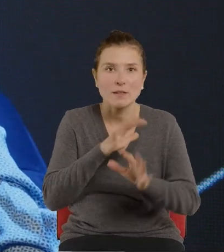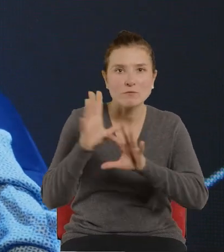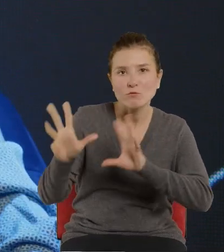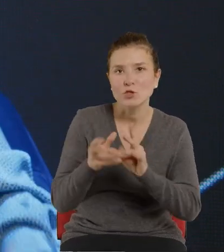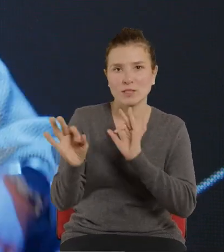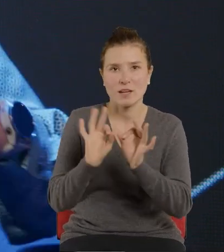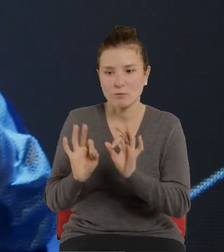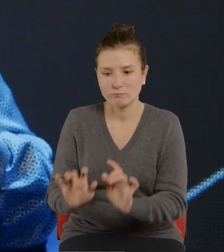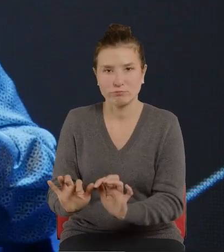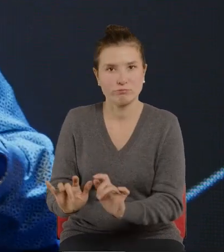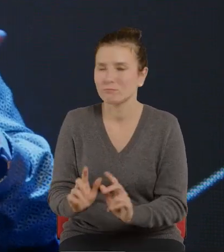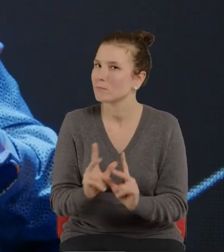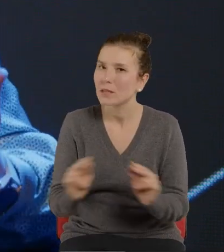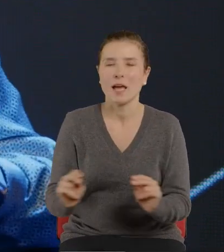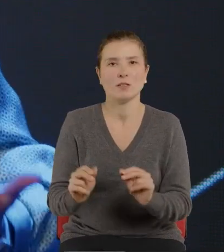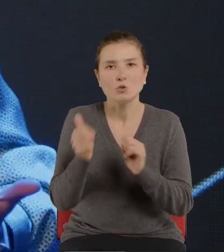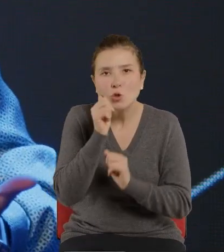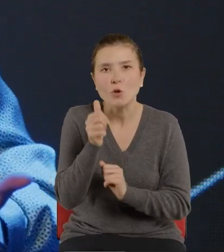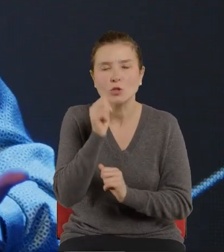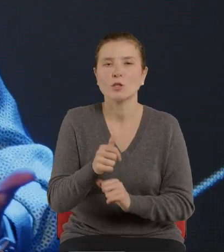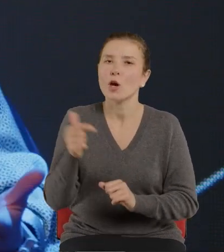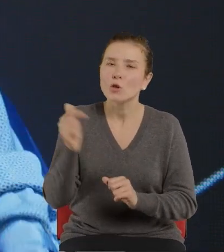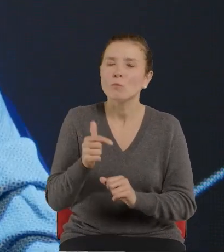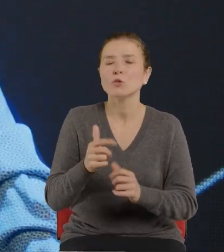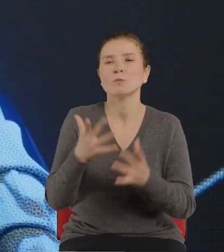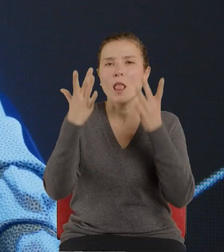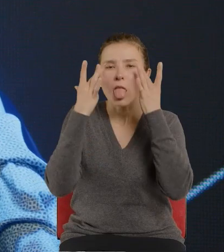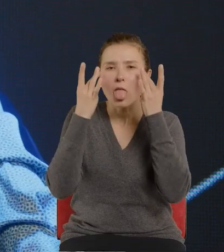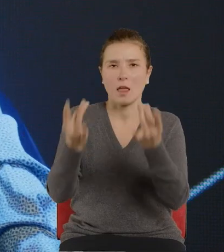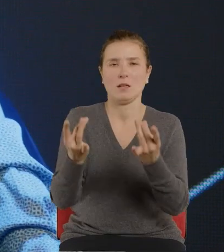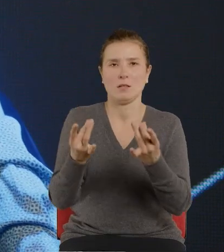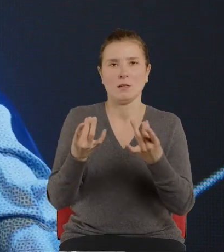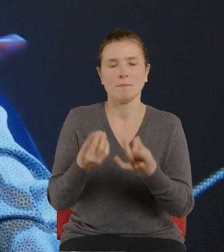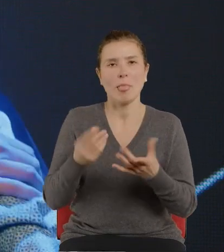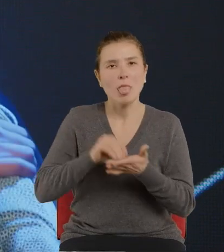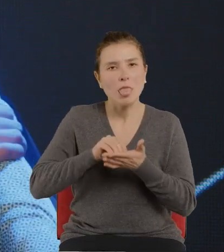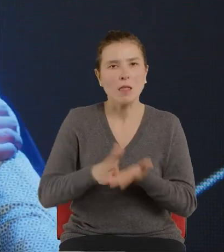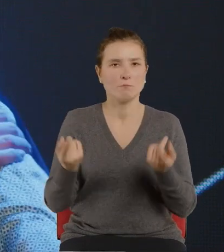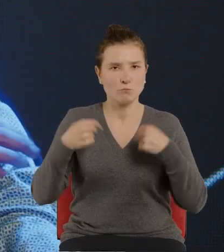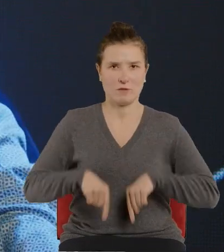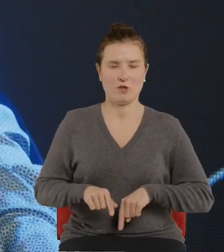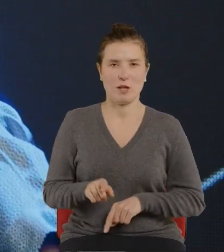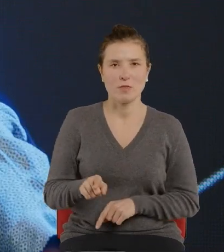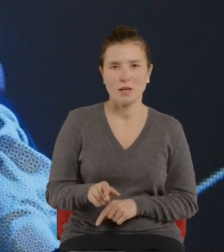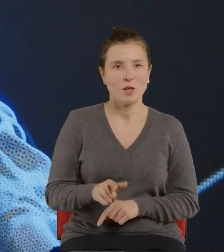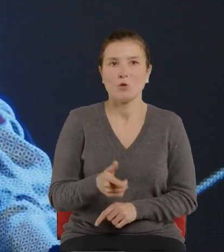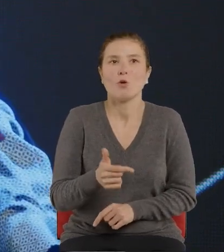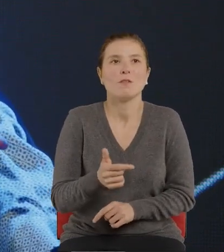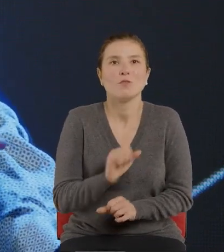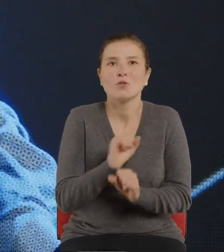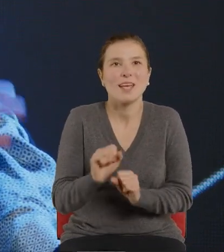dane. Absolutnie nie. Jakby to musi wejść w krew. I to nie powinno być w ogóle elementem wyboru,